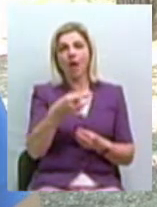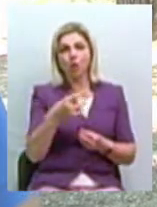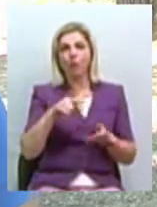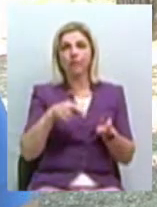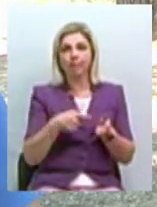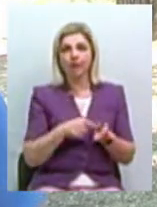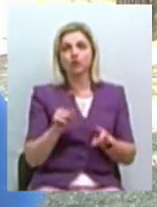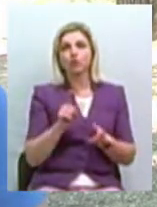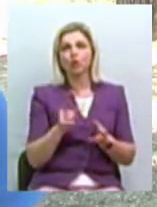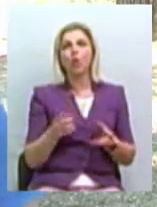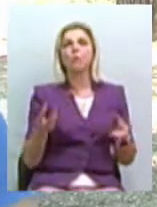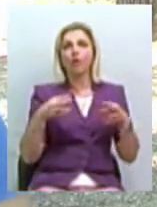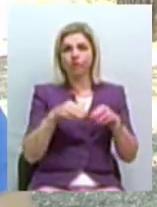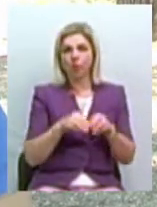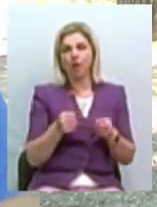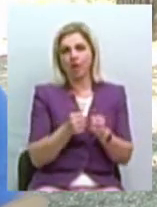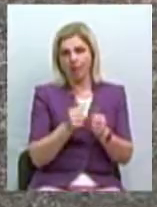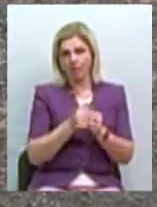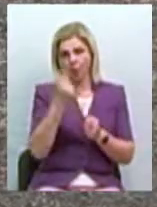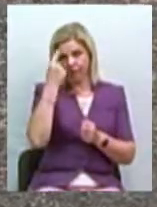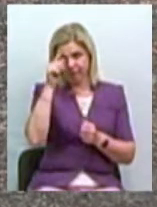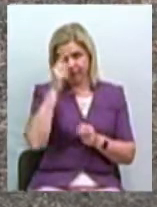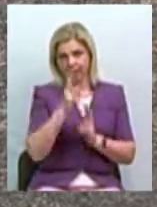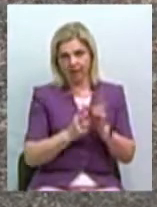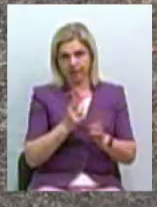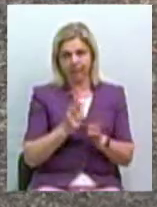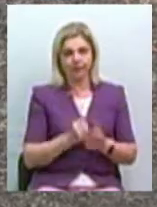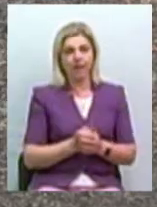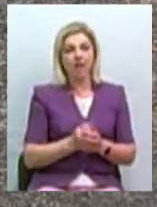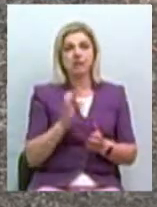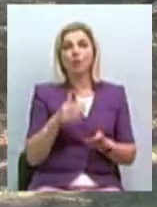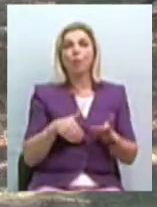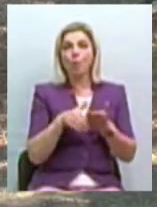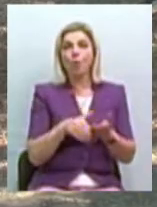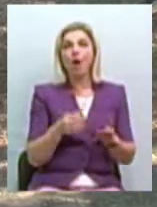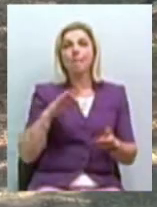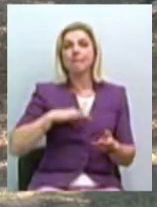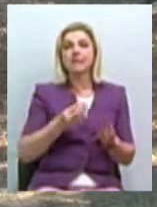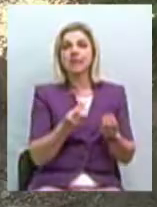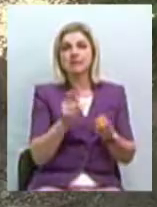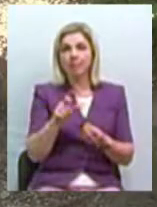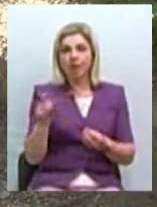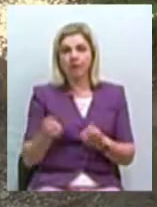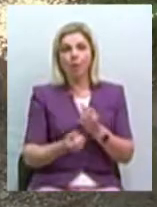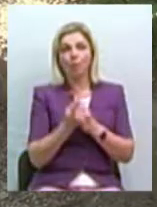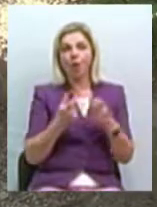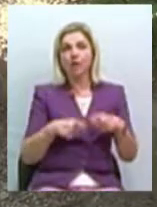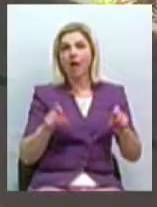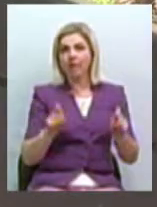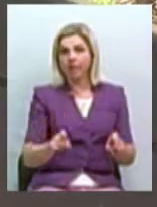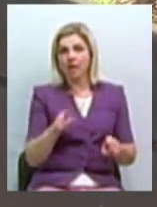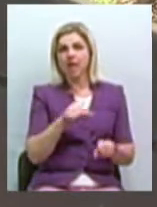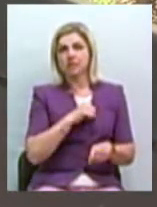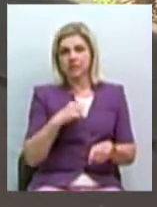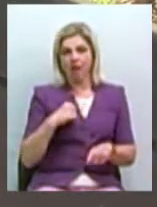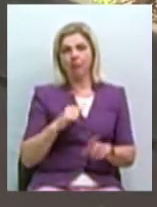аби гуртувати їх навколо ідеї перетворення. За допомогою бізнесменів тут також з'явились лавочки. Один з підприємців добровільно вивозить